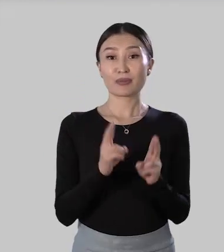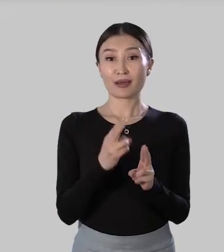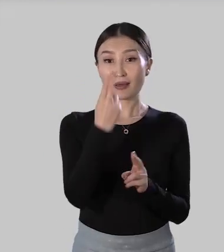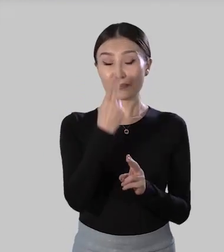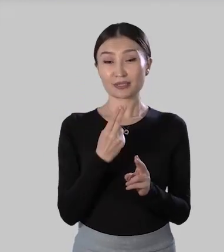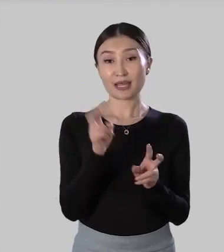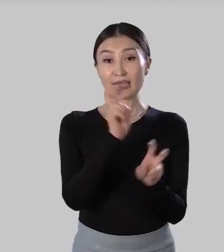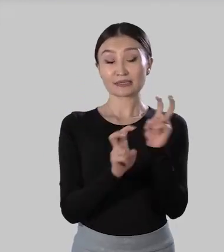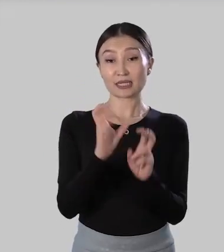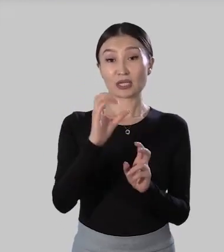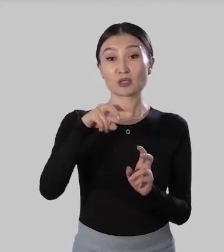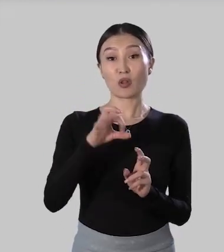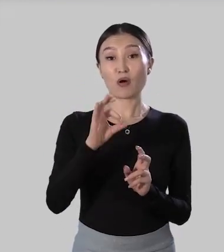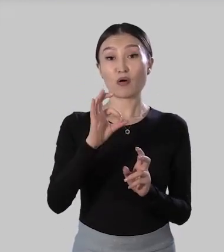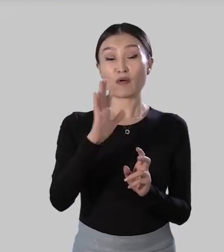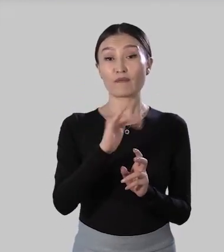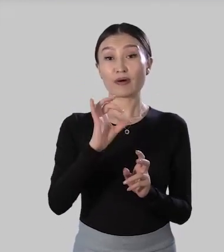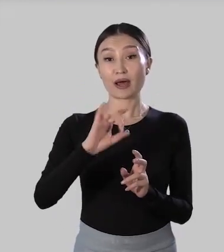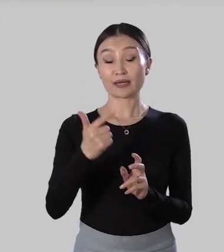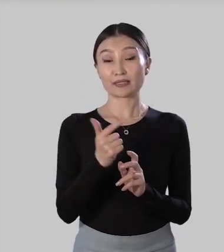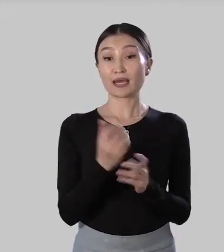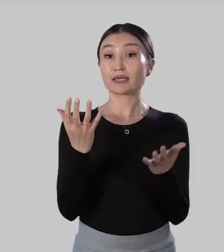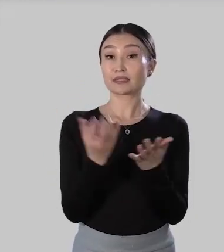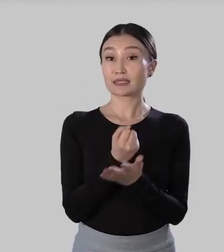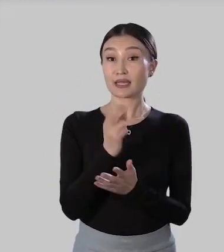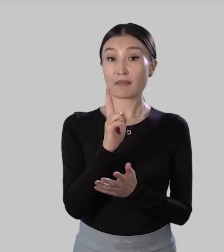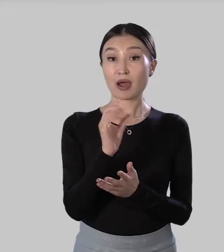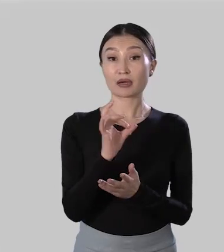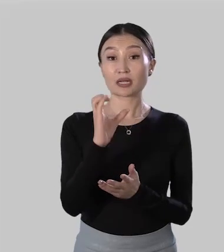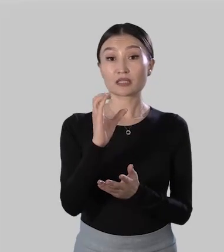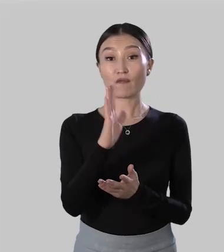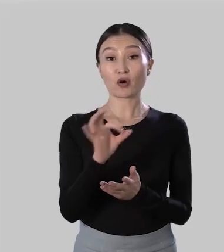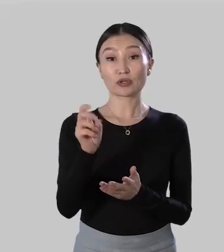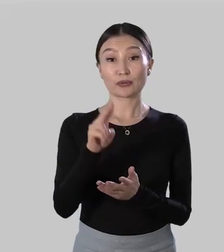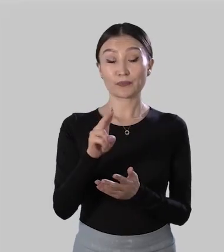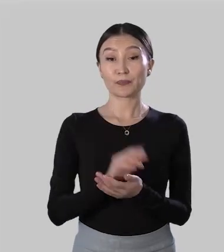как обычно, искать в словаре, а разгадаем кроссворд.